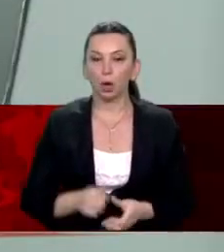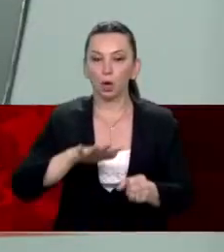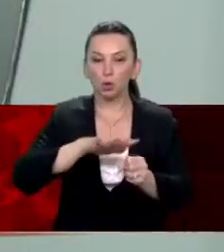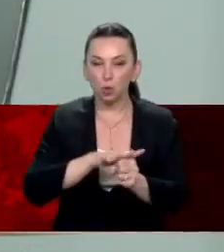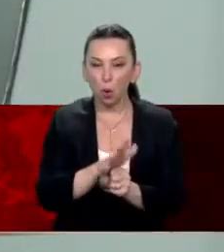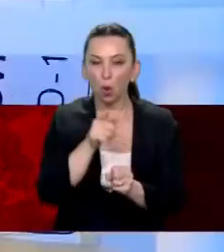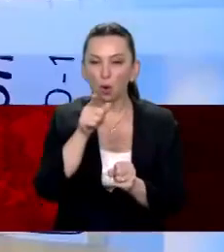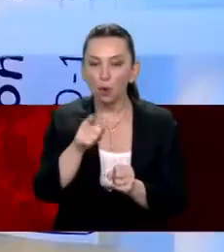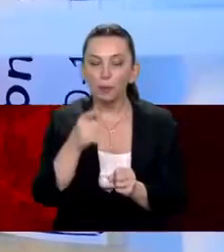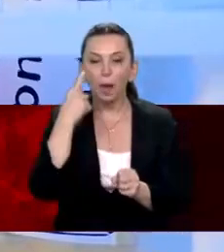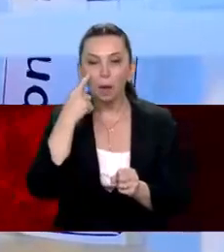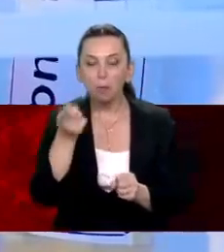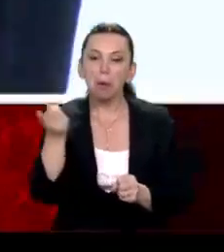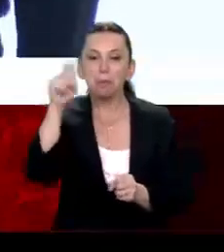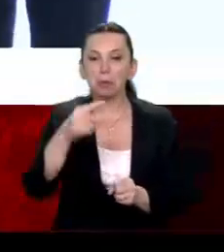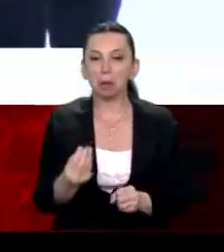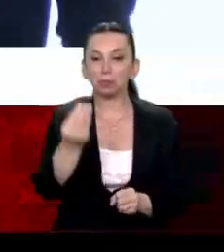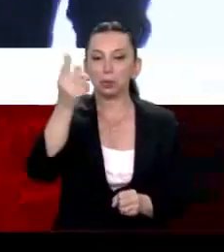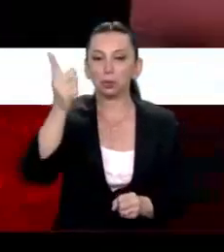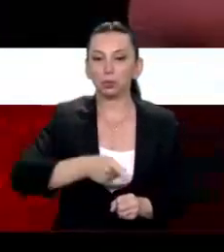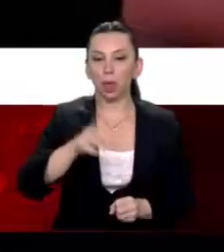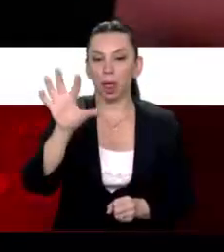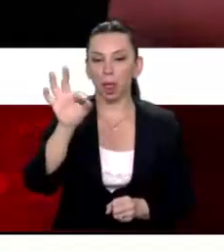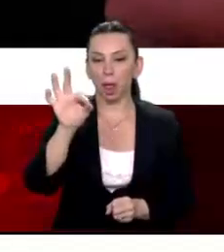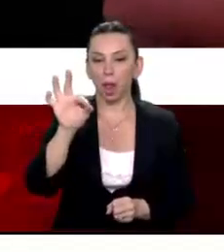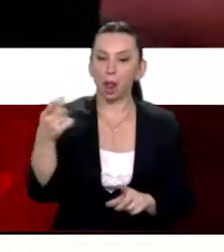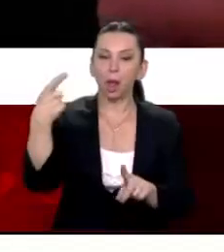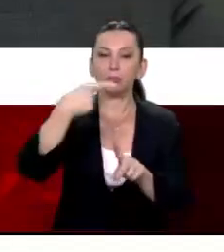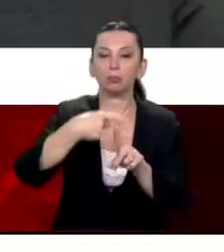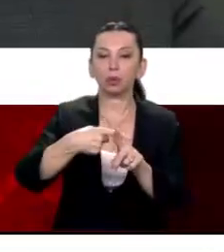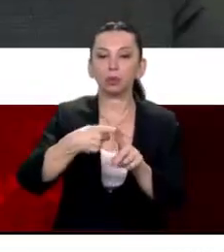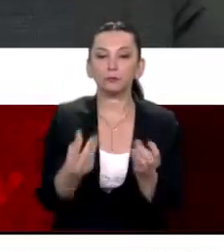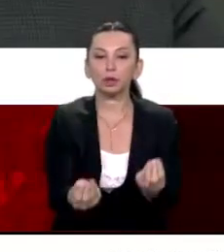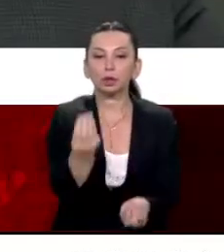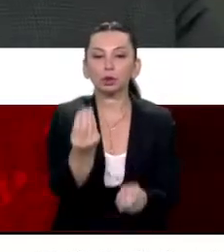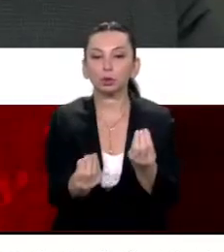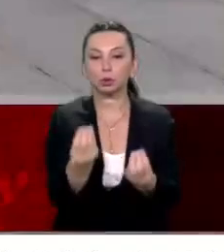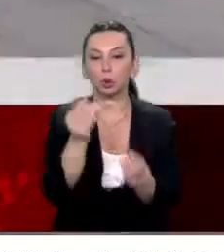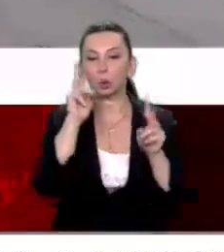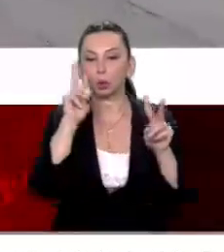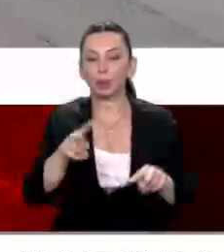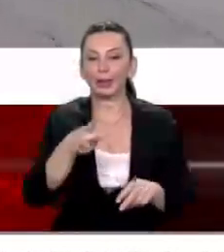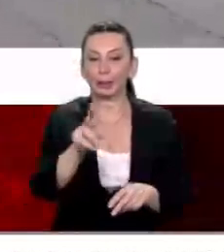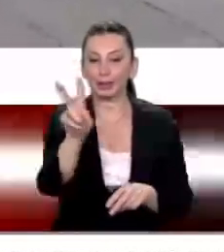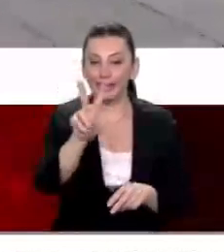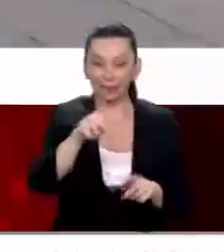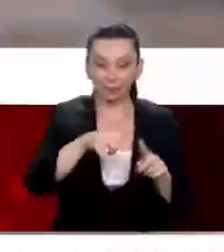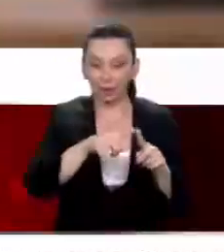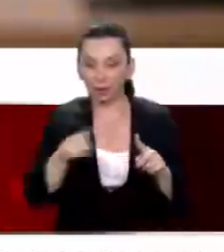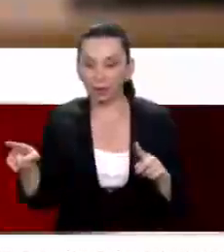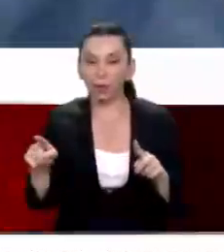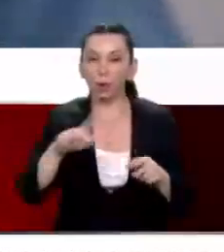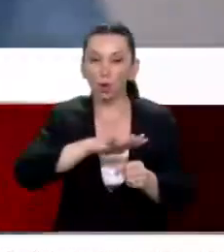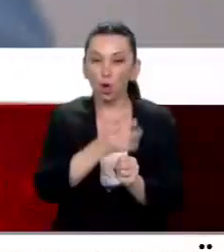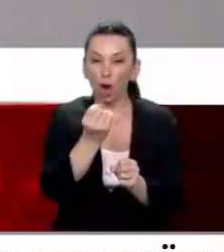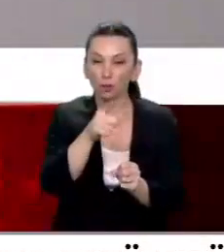yaşıyoruz tekrar atağa geçti % civarında pozitiflik saptanıyor 2020'den bu yana yani